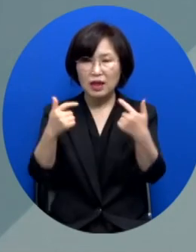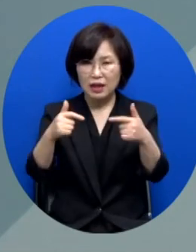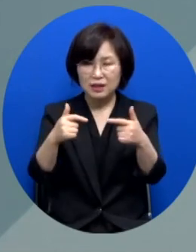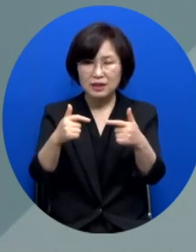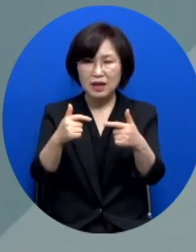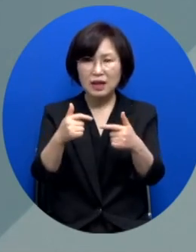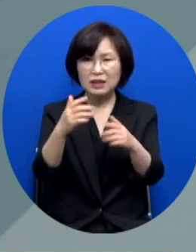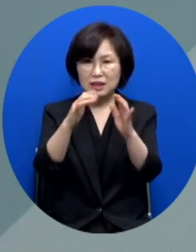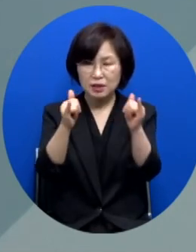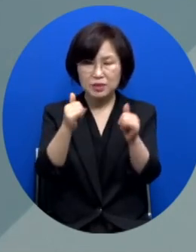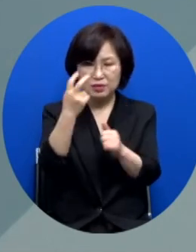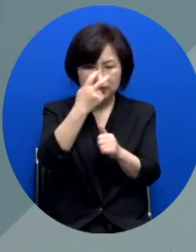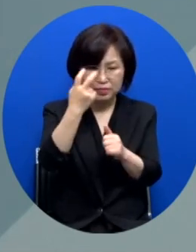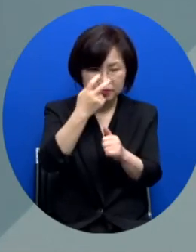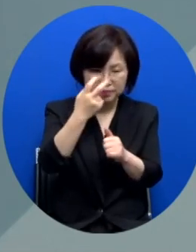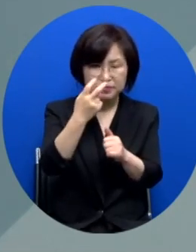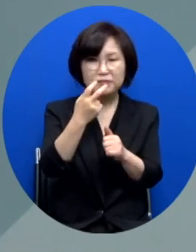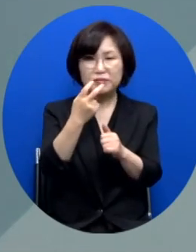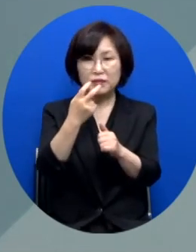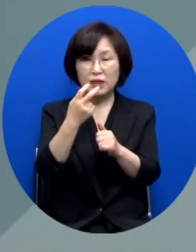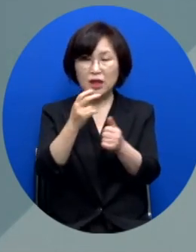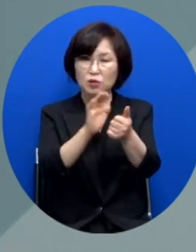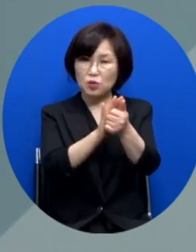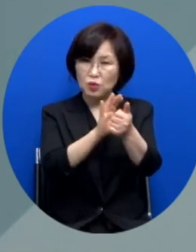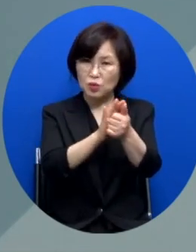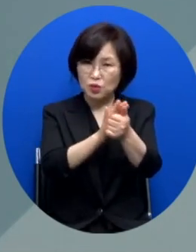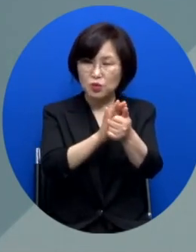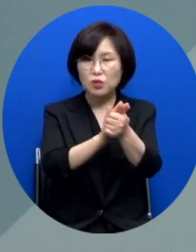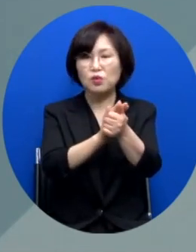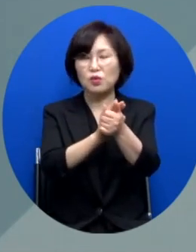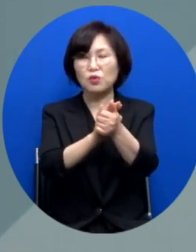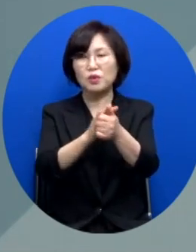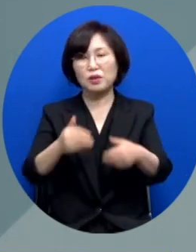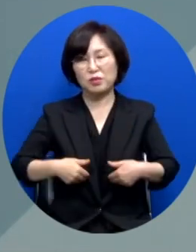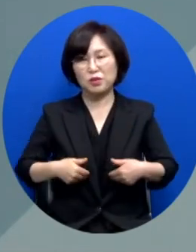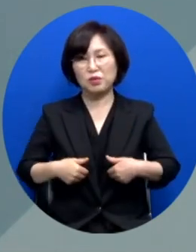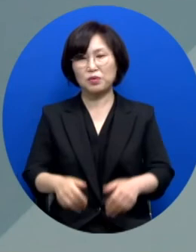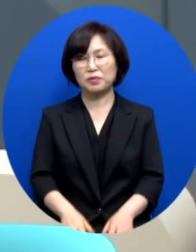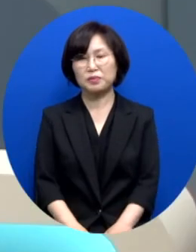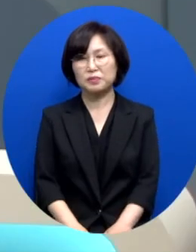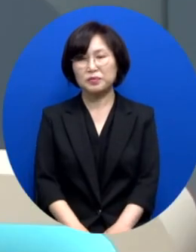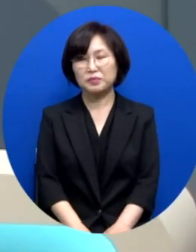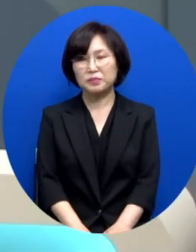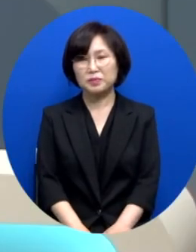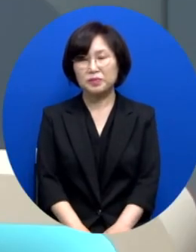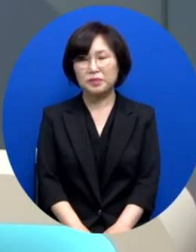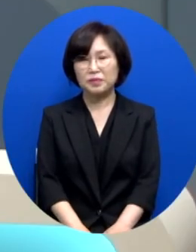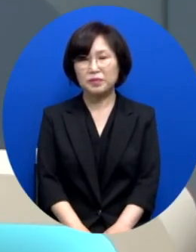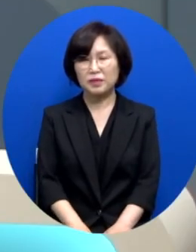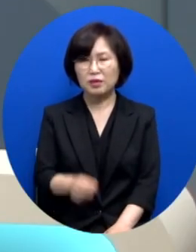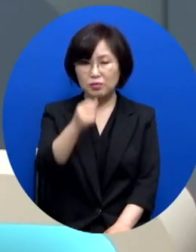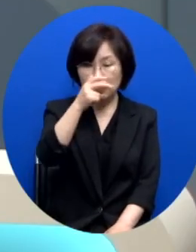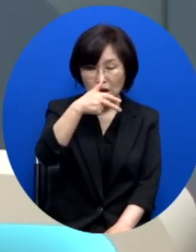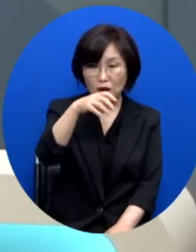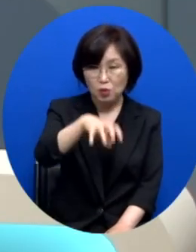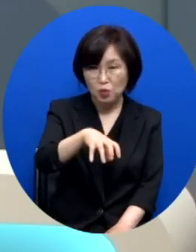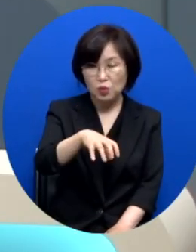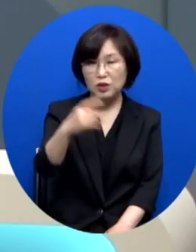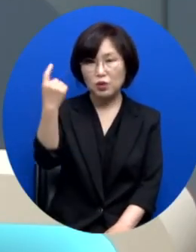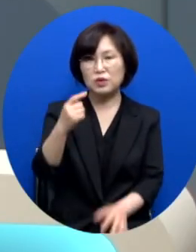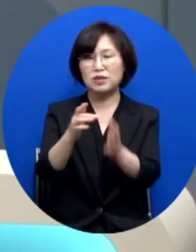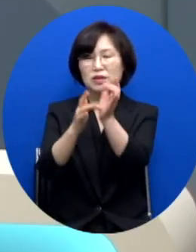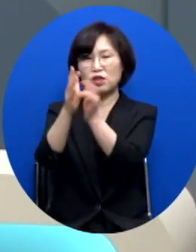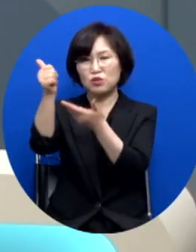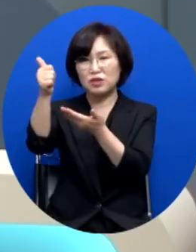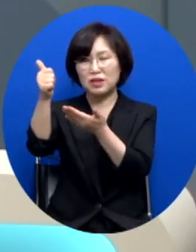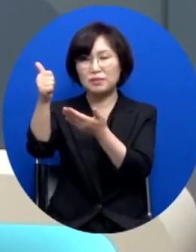안 되겠다 이런 생각을 가지고 저는 목양 일념하고 있습니다. 네, 가장 낮은 곳으로 오신 예수님처럼 이웃들을